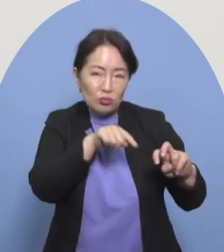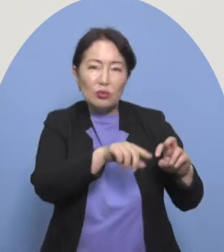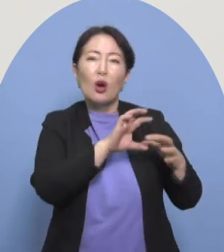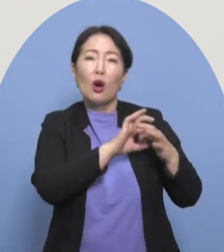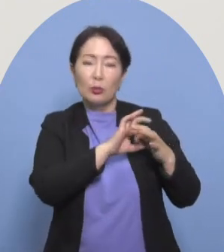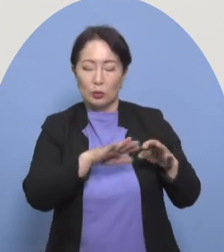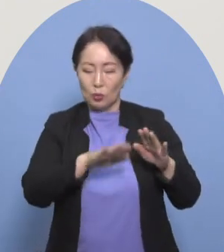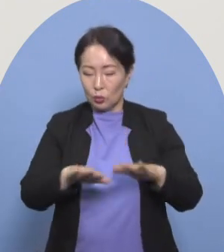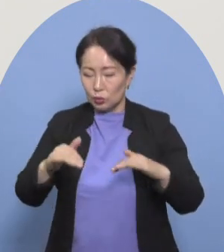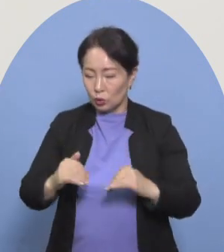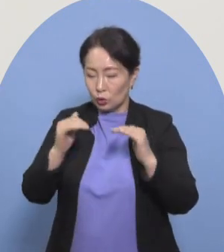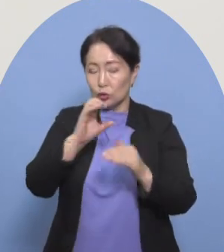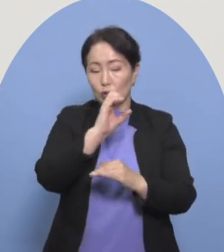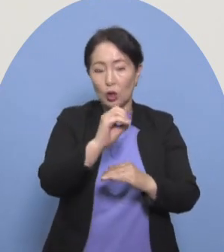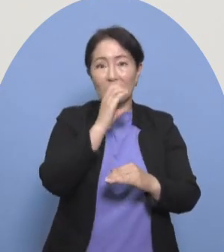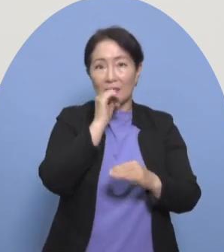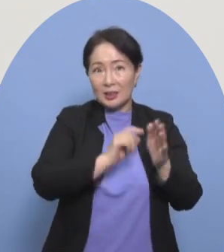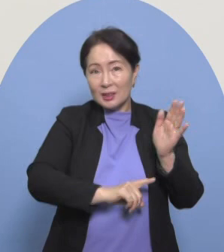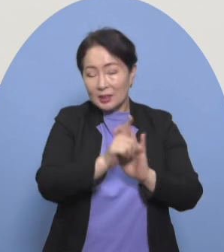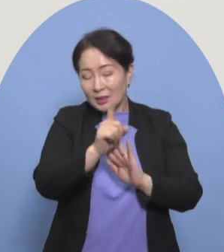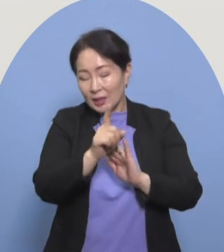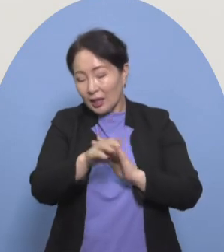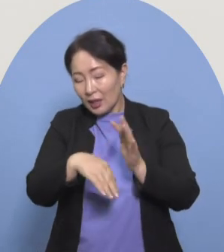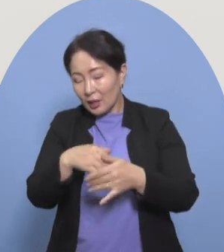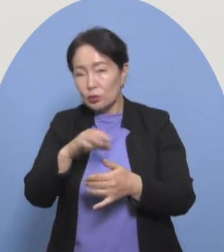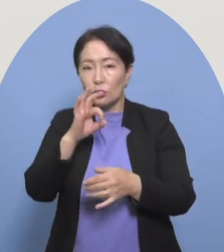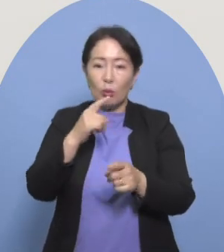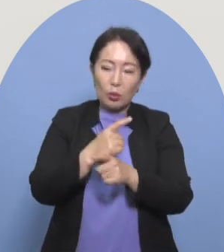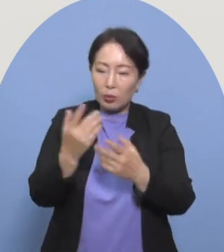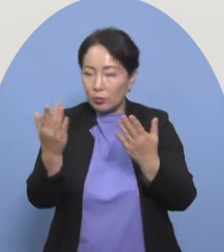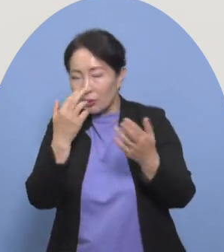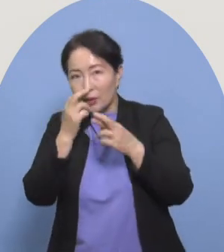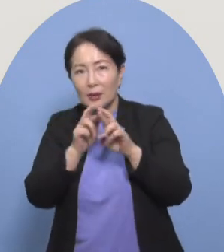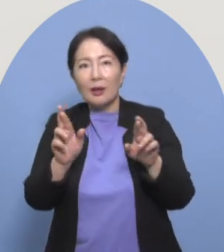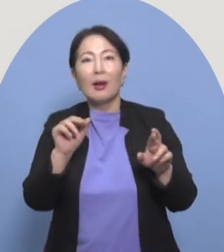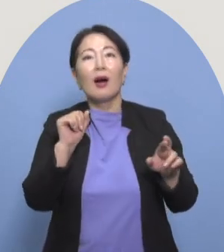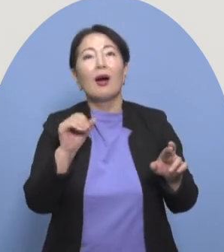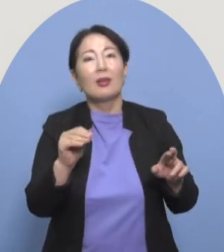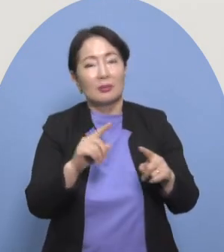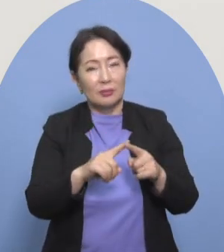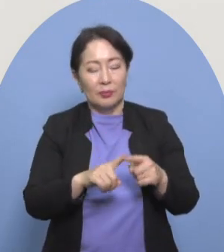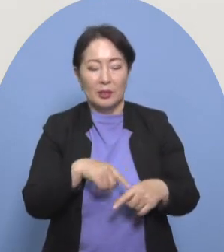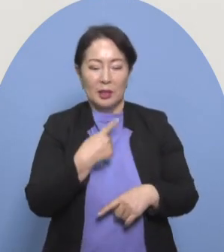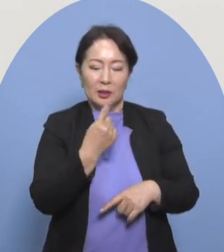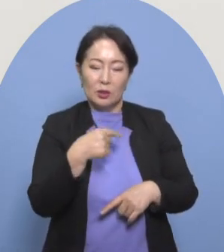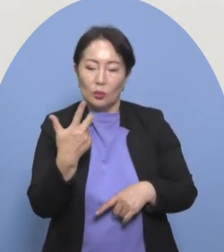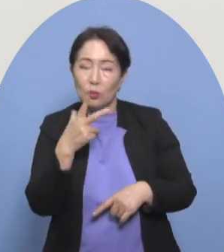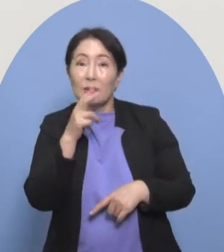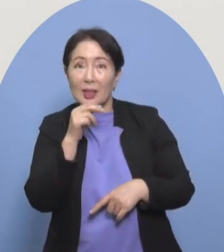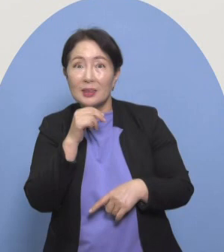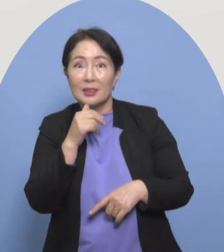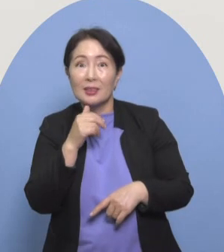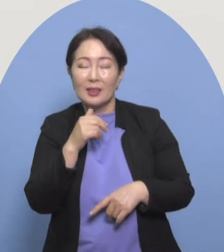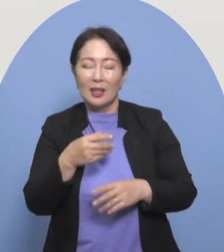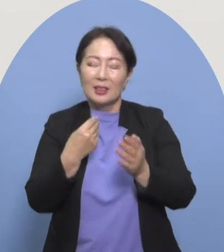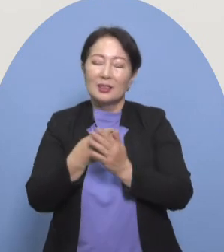хүүхдийн хөгжил тийм ээ 0 наснаас эхлээд хүүхэд яг хизээнээс эхлэх зүг буруу ялгаж эхэлдэг юм бэ? За тэр нь магадгүй нэгээс гурван наснд одоо жишээ